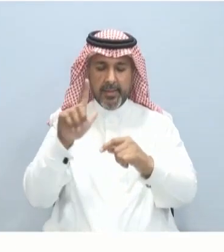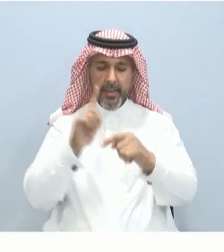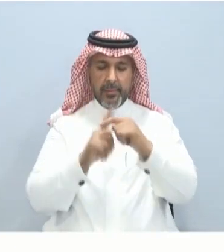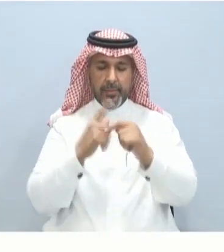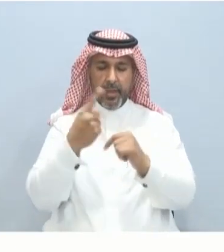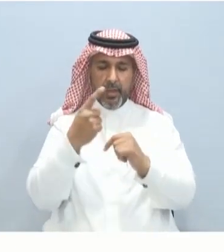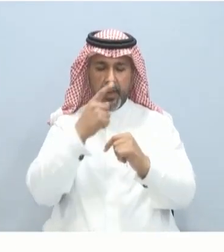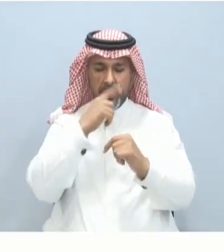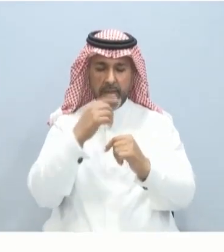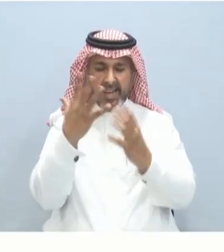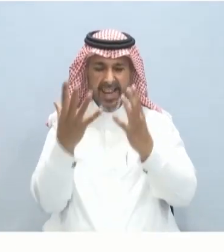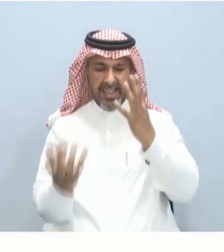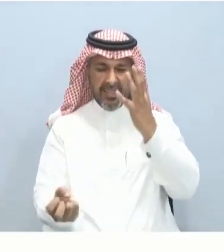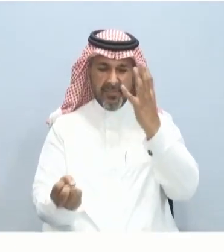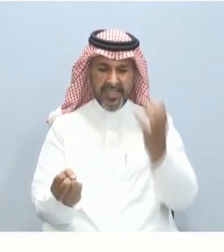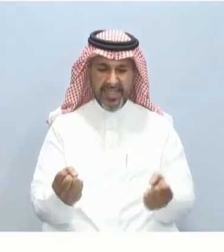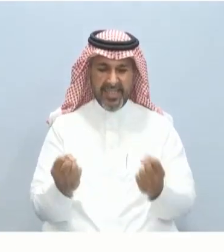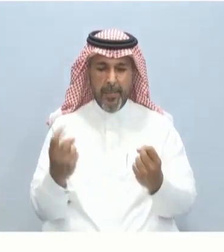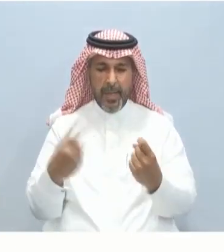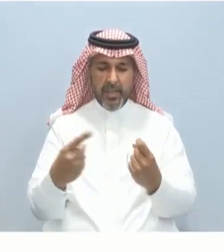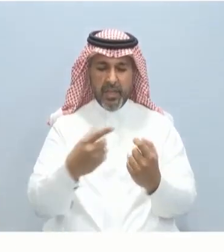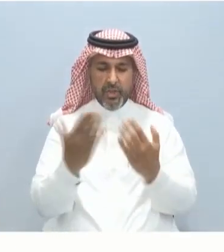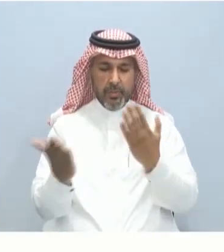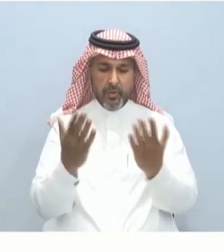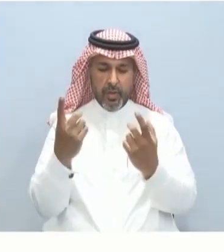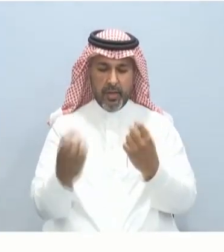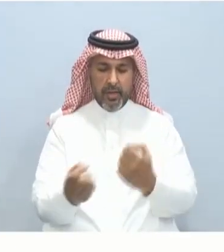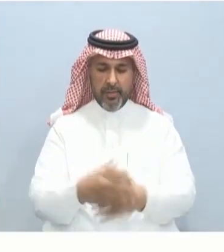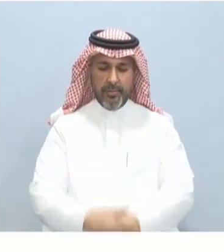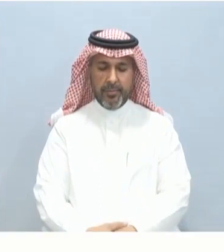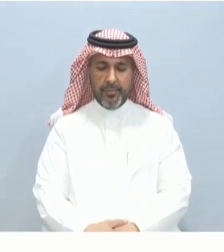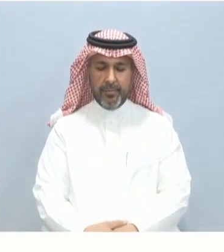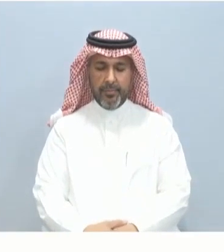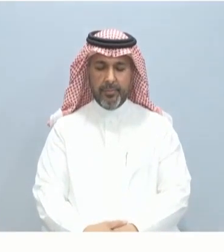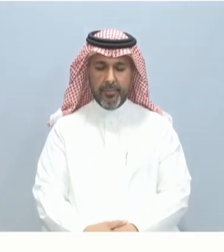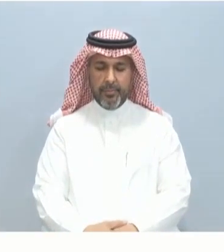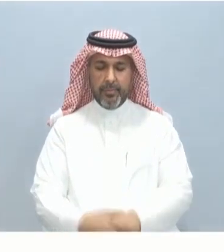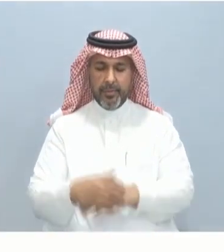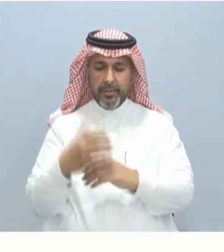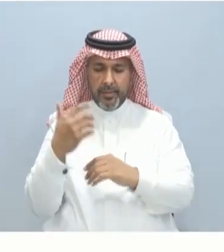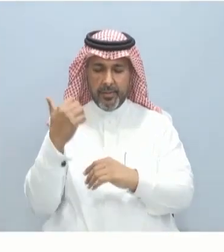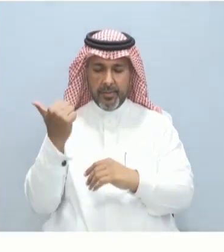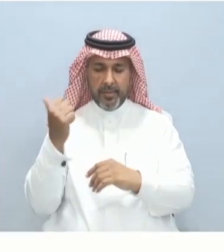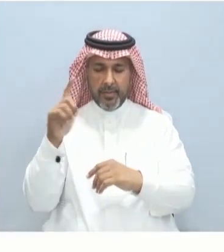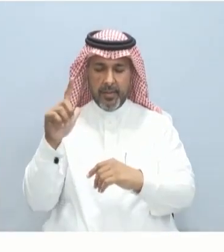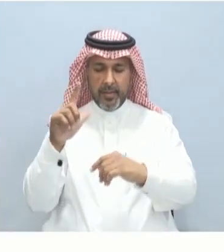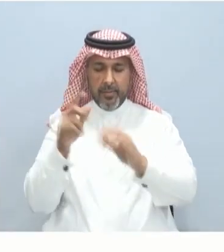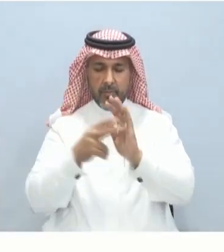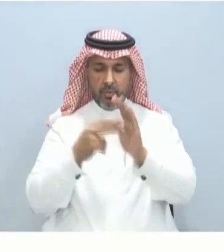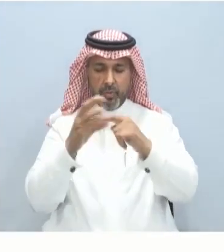11 تساوي صفر نطرح 11 من الطرفين فنحصل على سته لام تساوي سالب 11